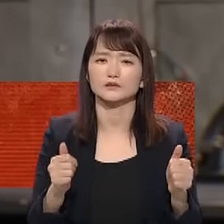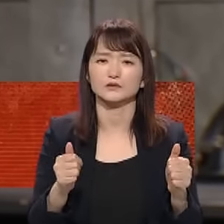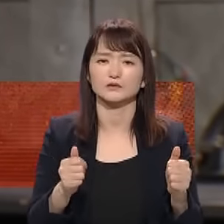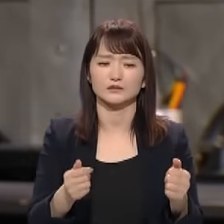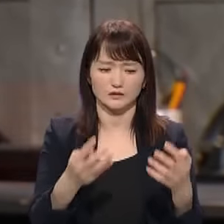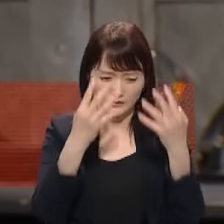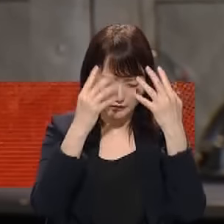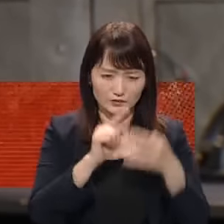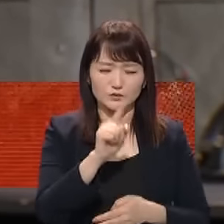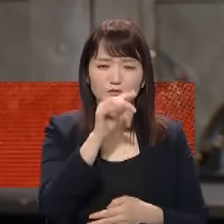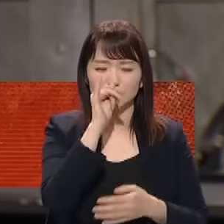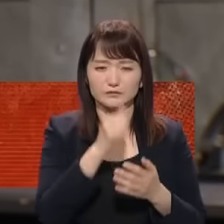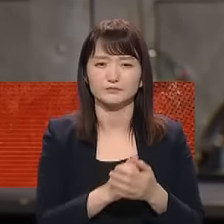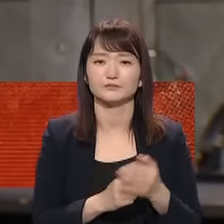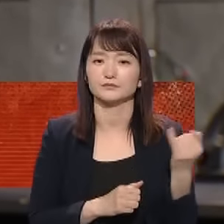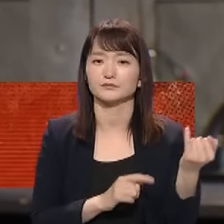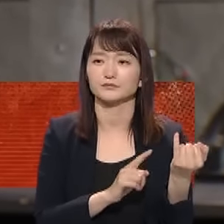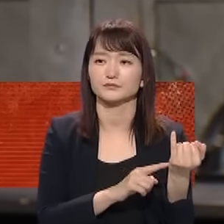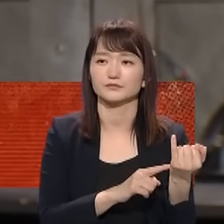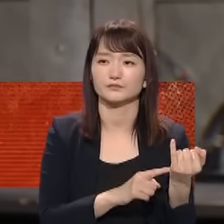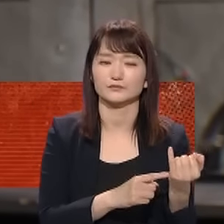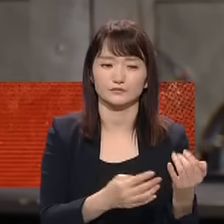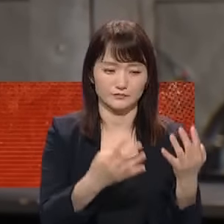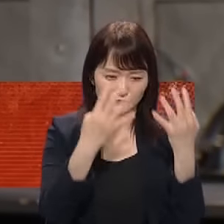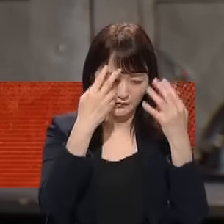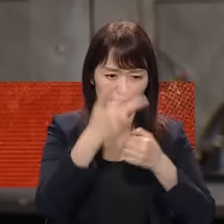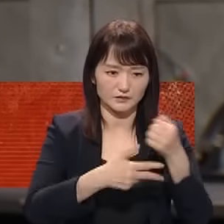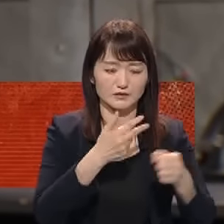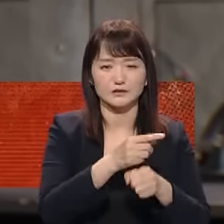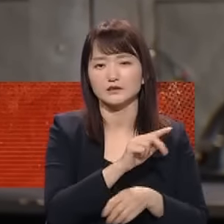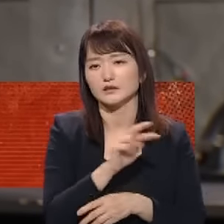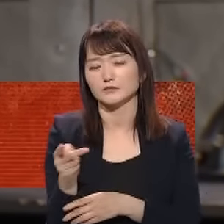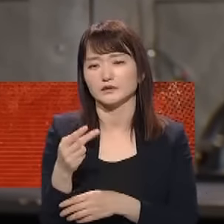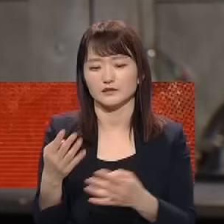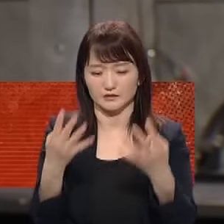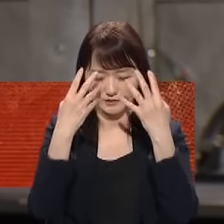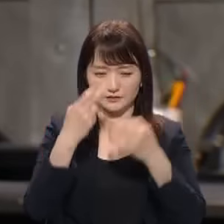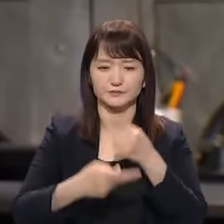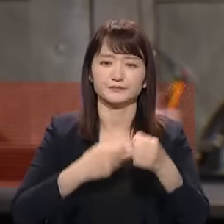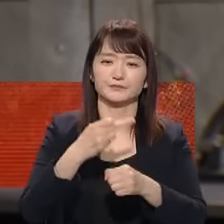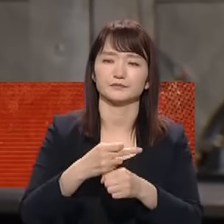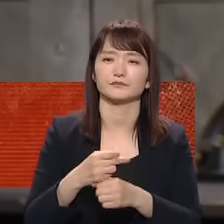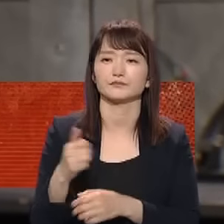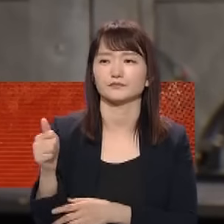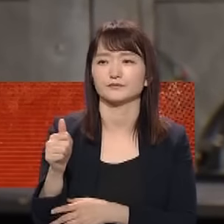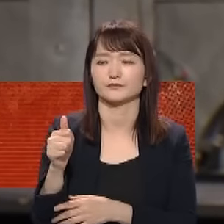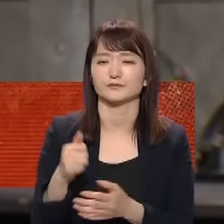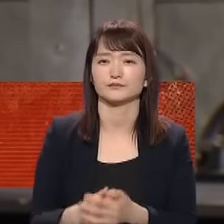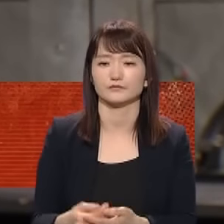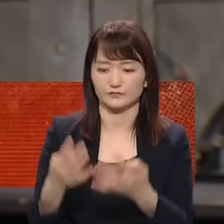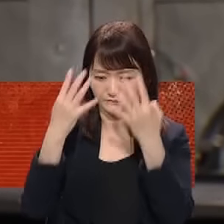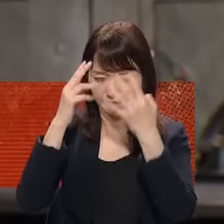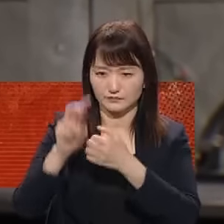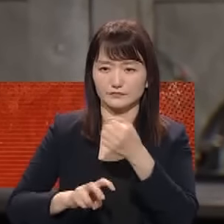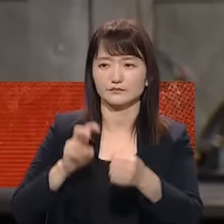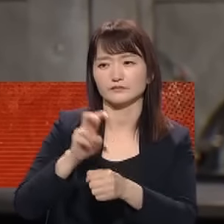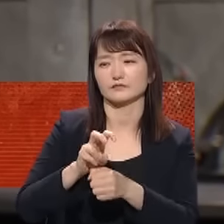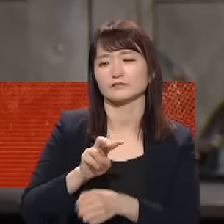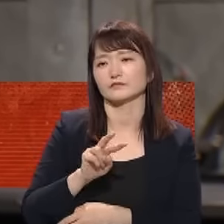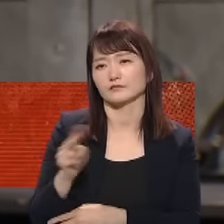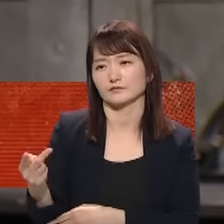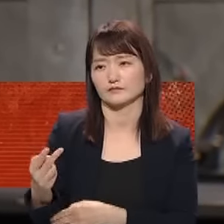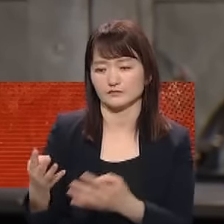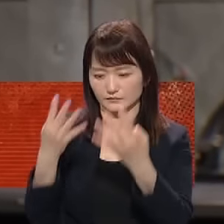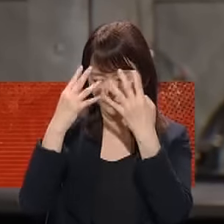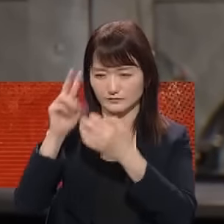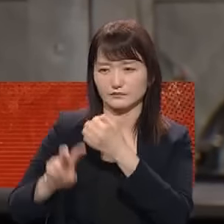올라갑니다. 여성 같은 경우는 7년에서 12년이 되고요. 남성 그 내연남 정 씨는 징역 20년에서 징역